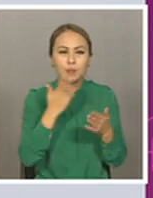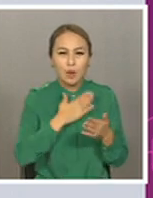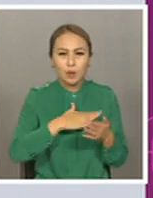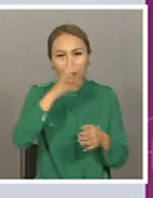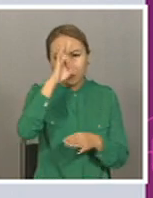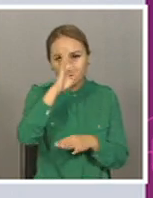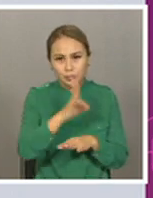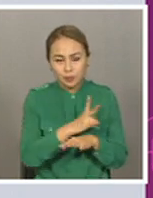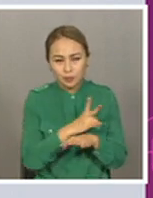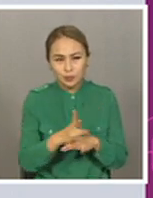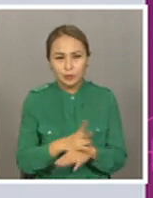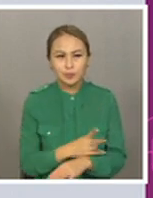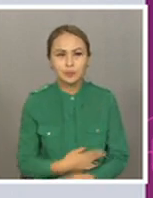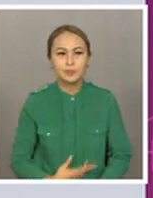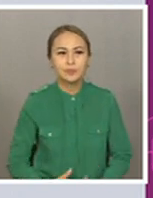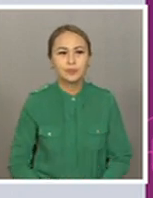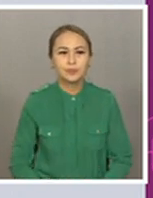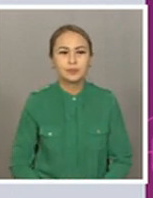робот!